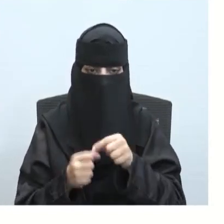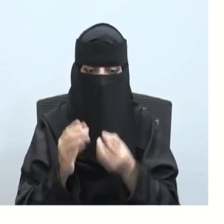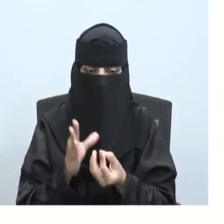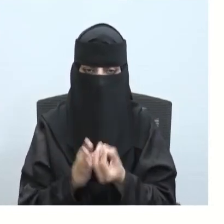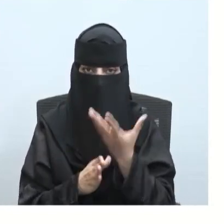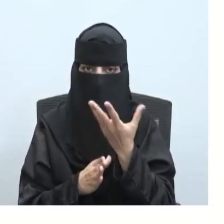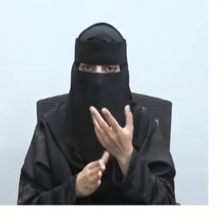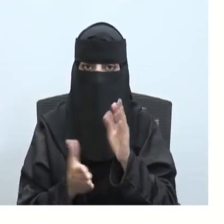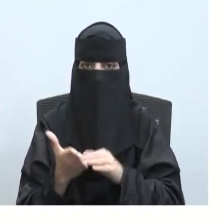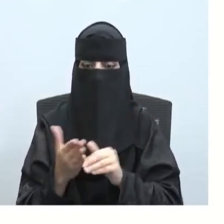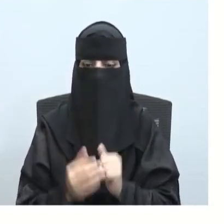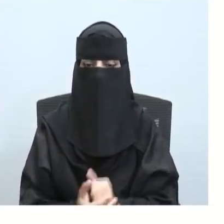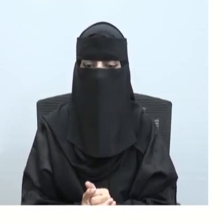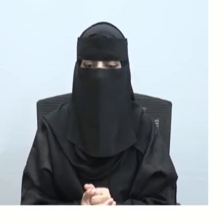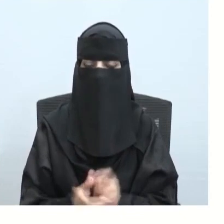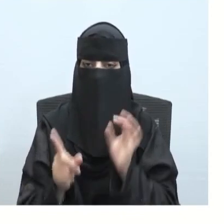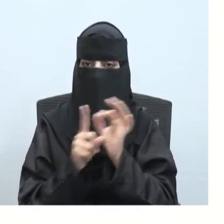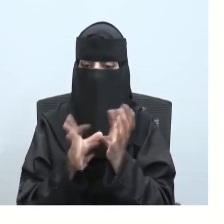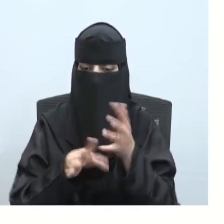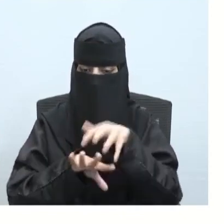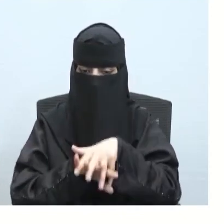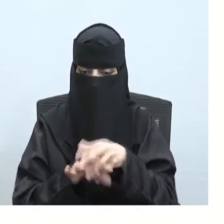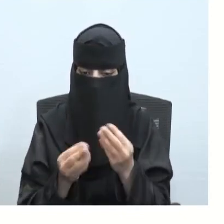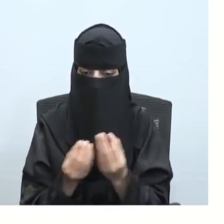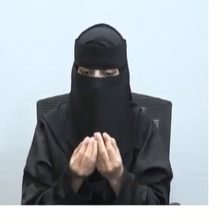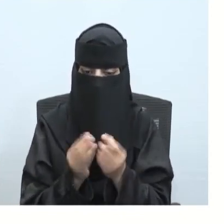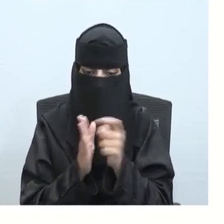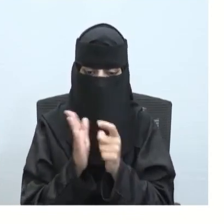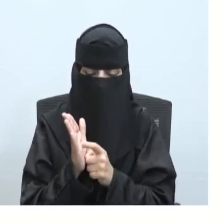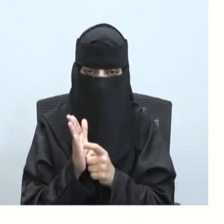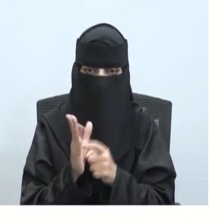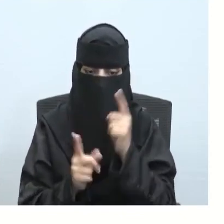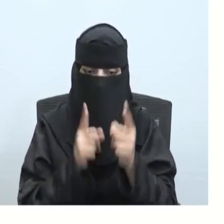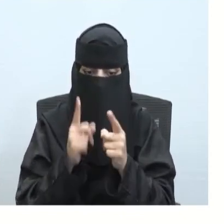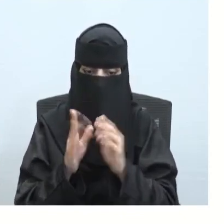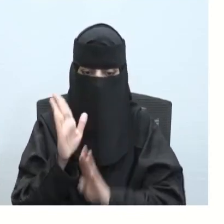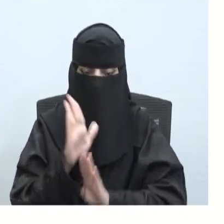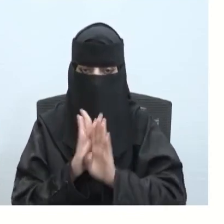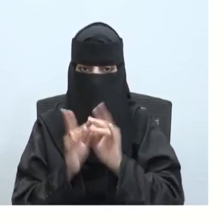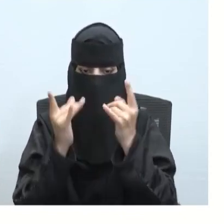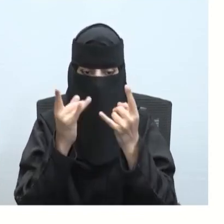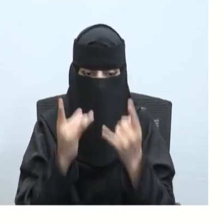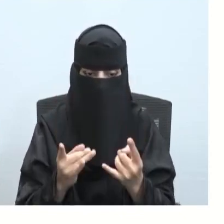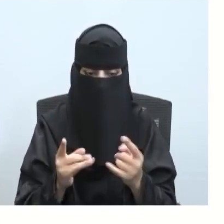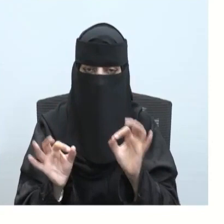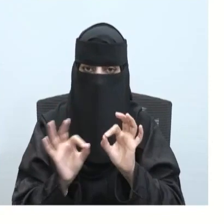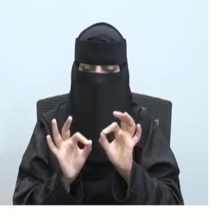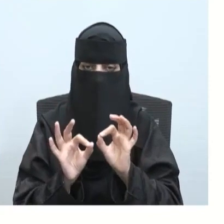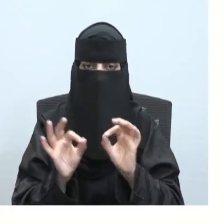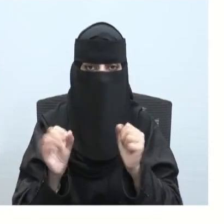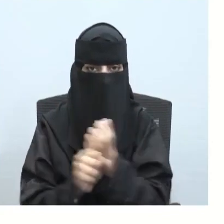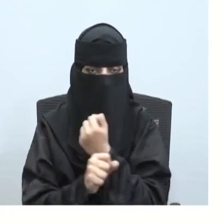أي طارئ. يهدف دمج الأتمتة الصناعية وأنظمة التحكم إلى تحقيق الجودة والكفاءة في